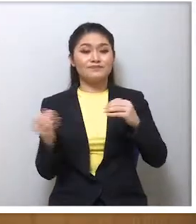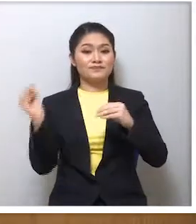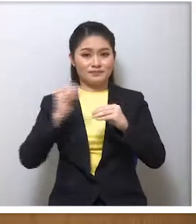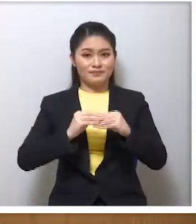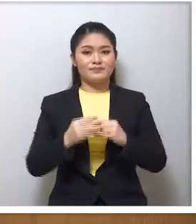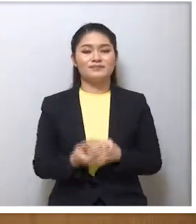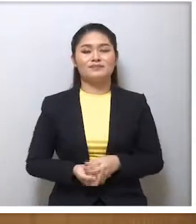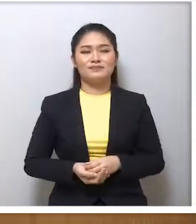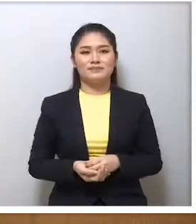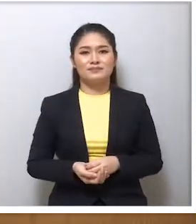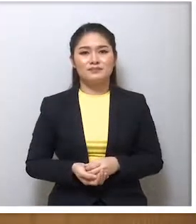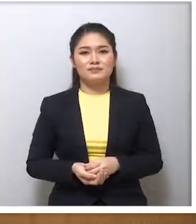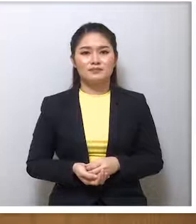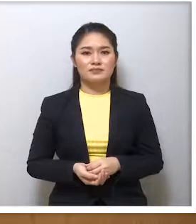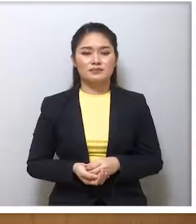น